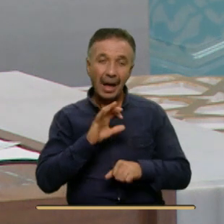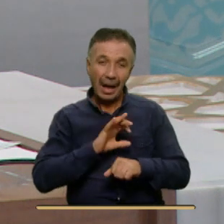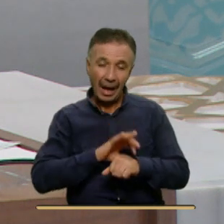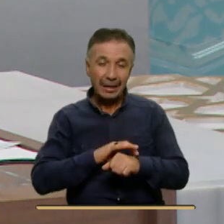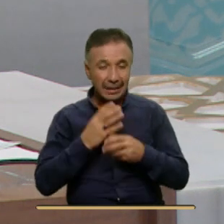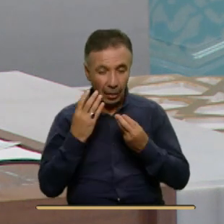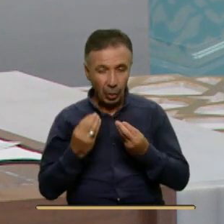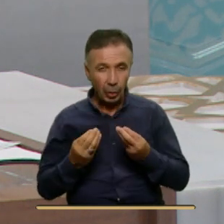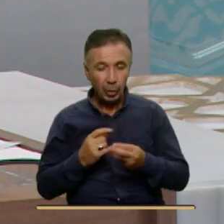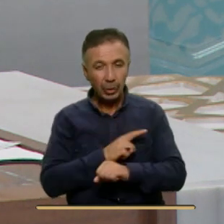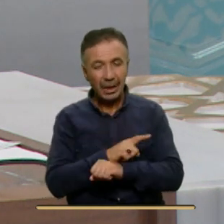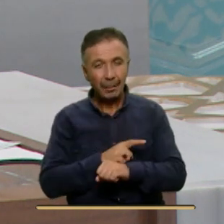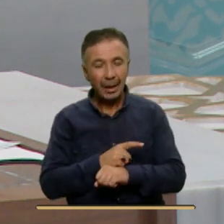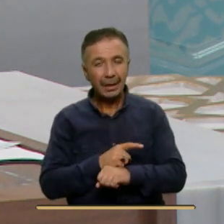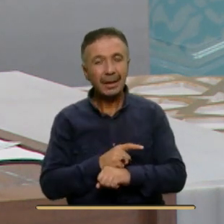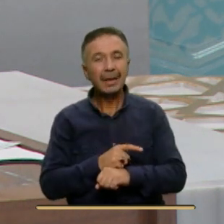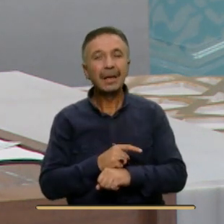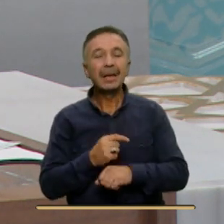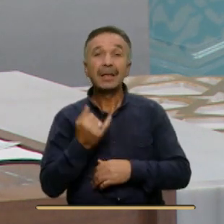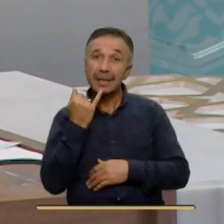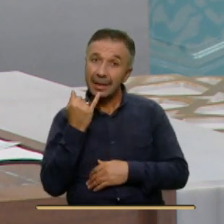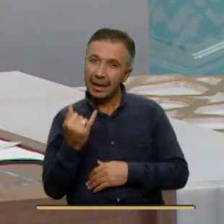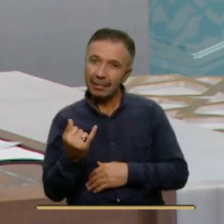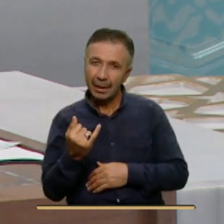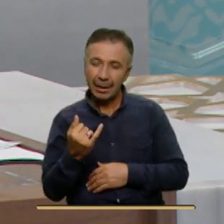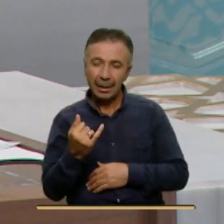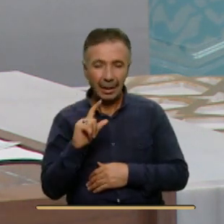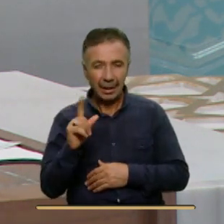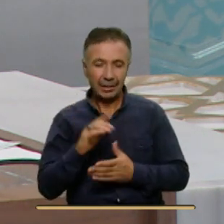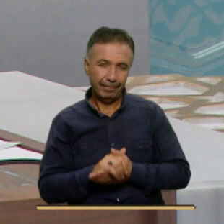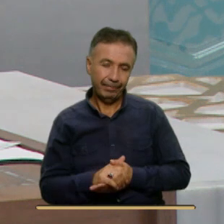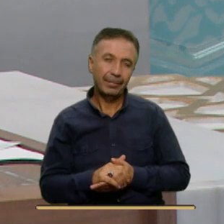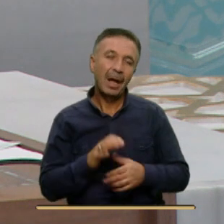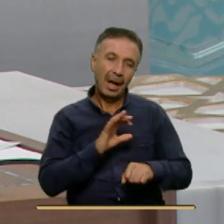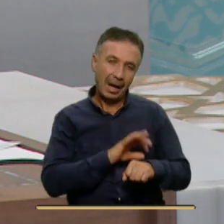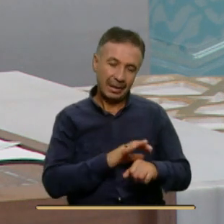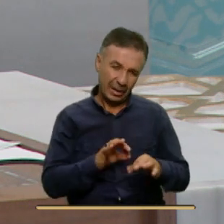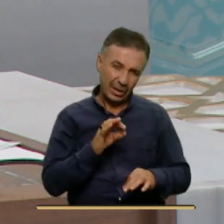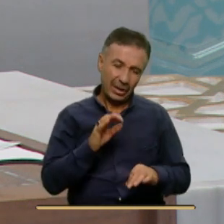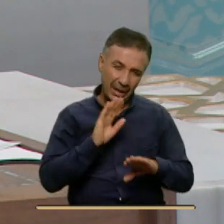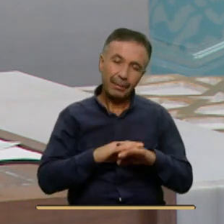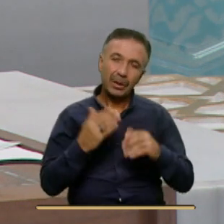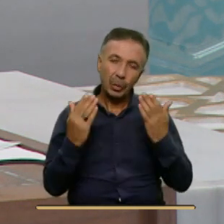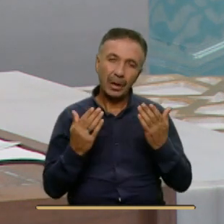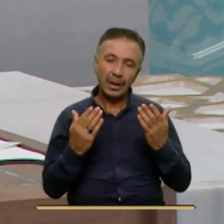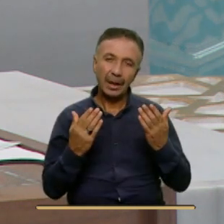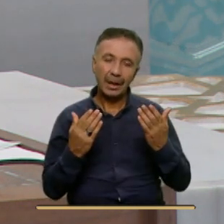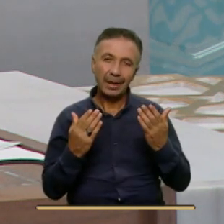ziyaret etmekmiş kıymetli müminler. Hastanın yaptığı duayı da çok basit görmeyin